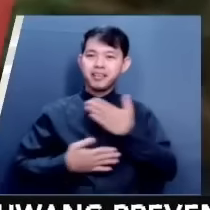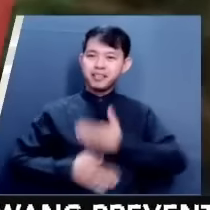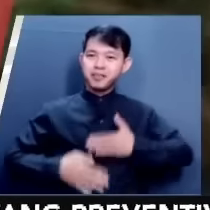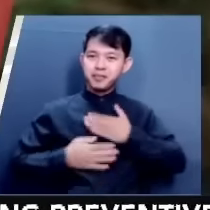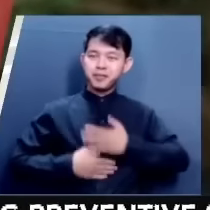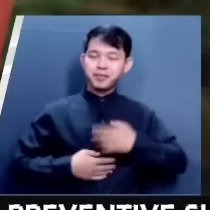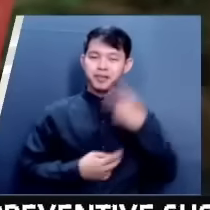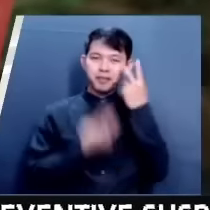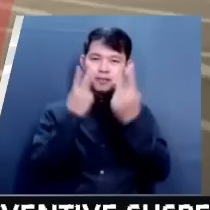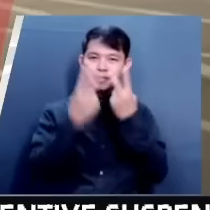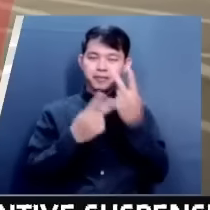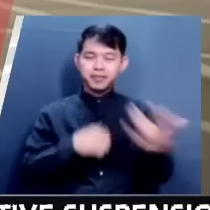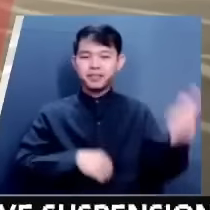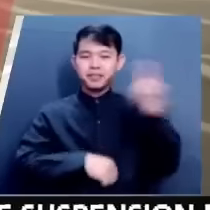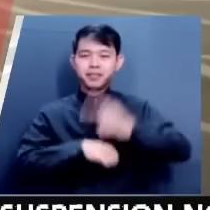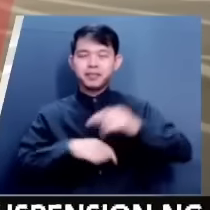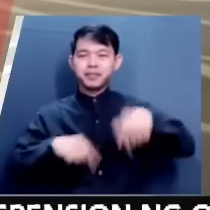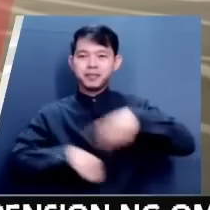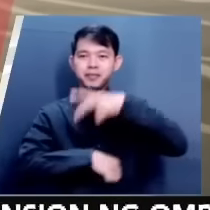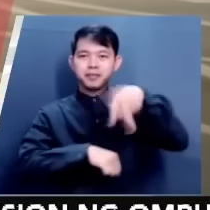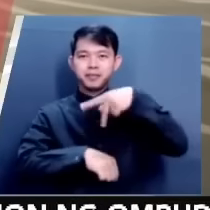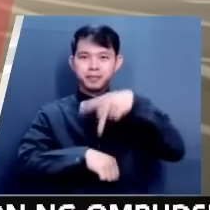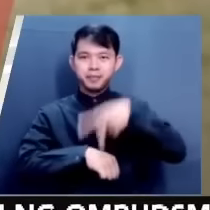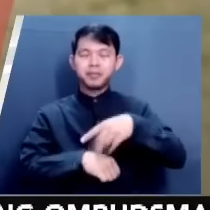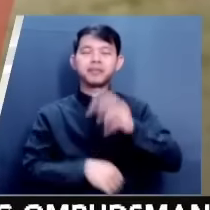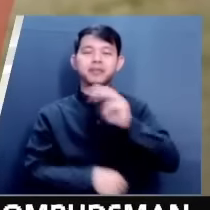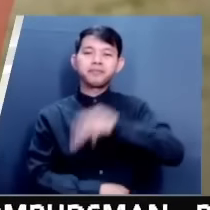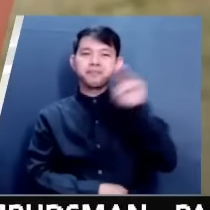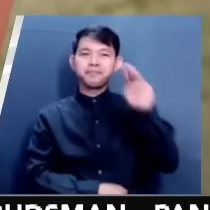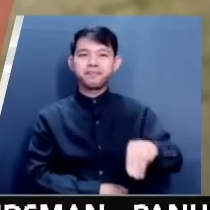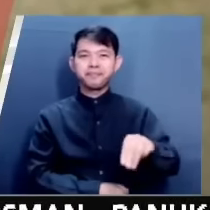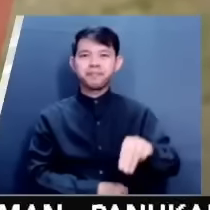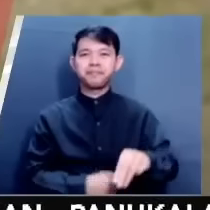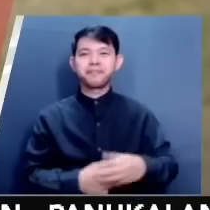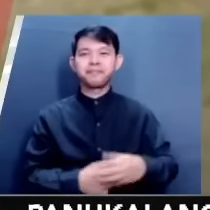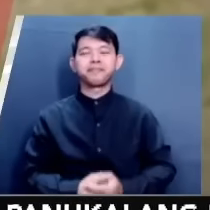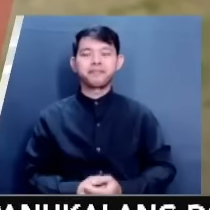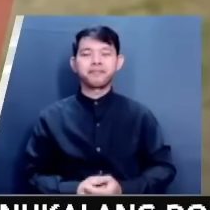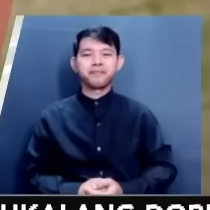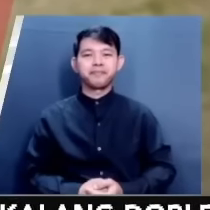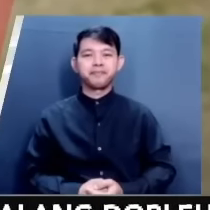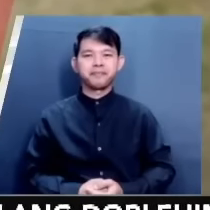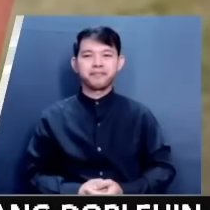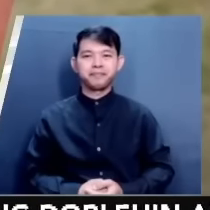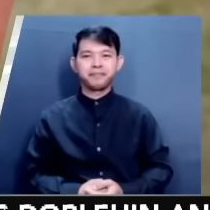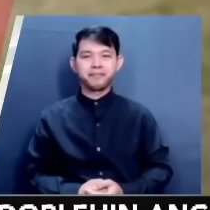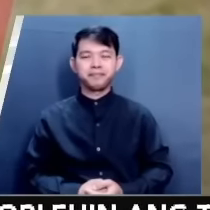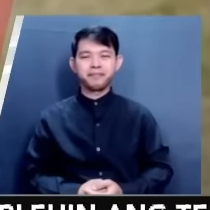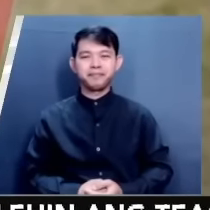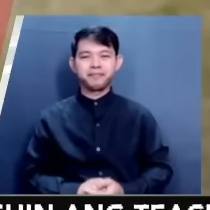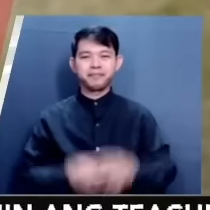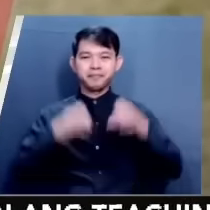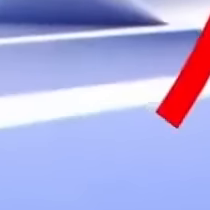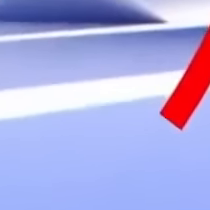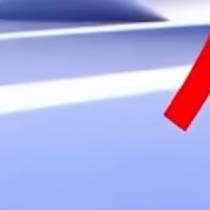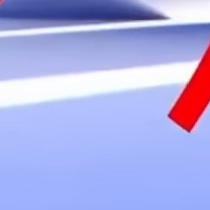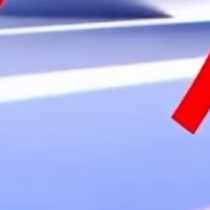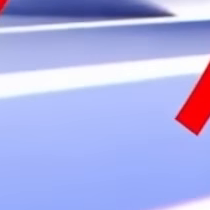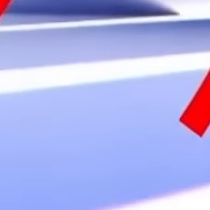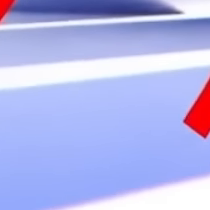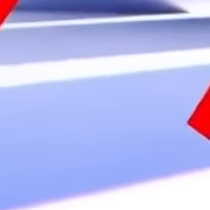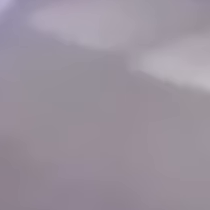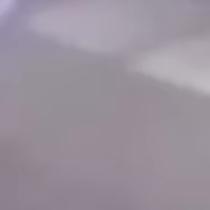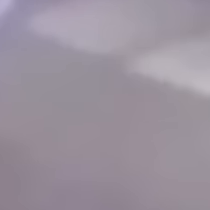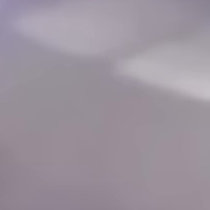series na You Missiles sa GMA Afternoon Prime. Aubrey Carampel, nagbabalita para sa GMA Integrated News.